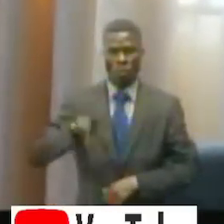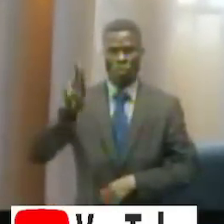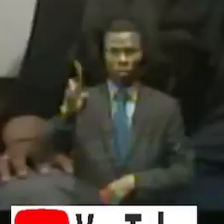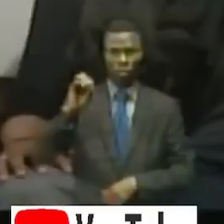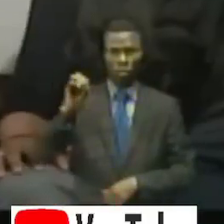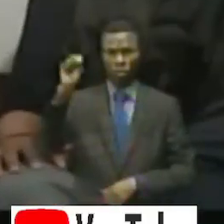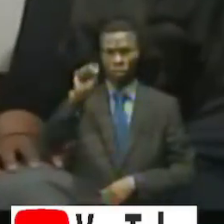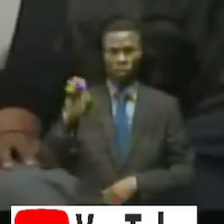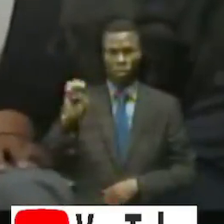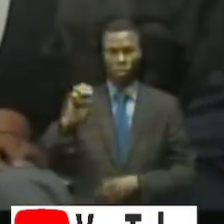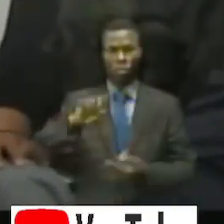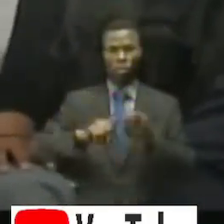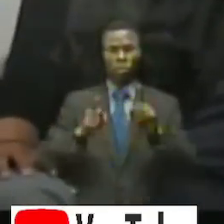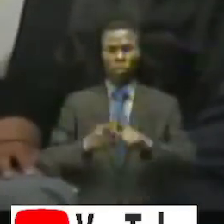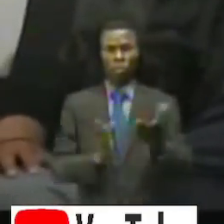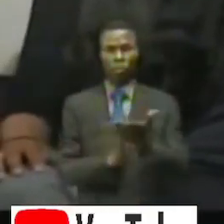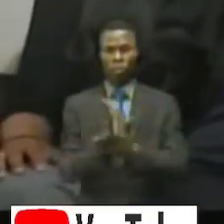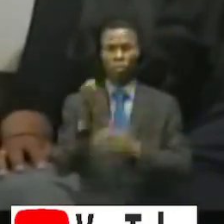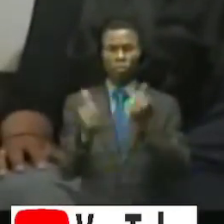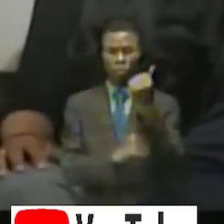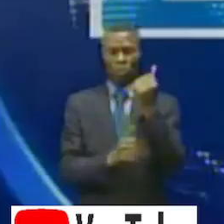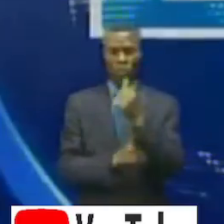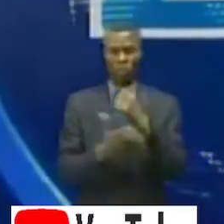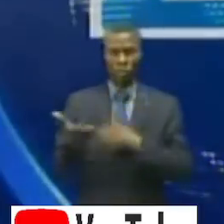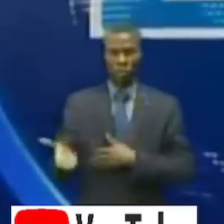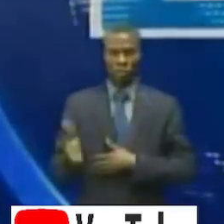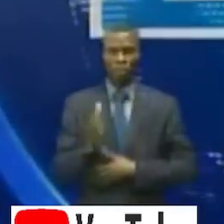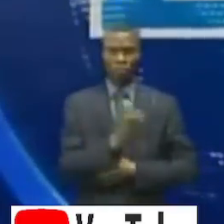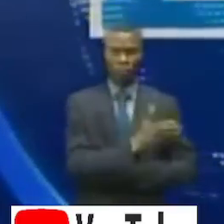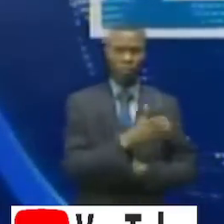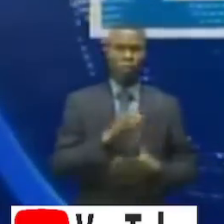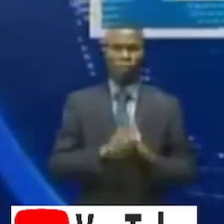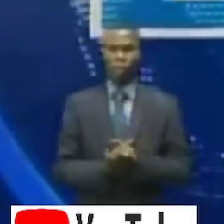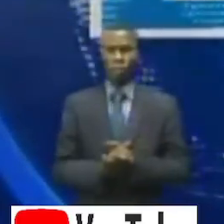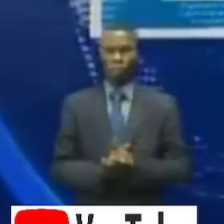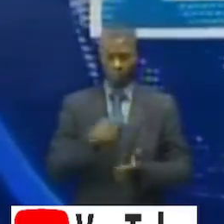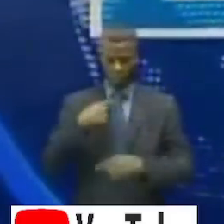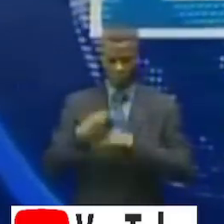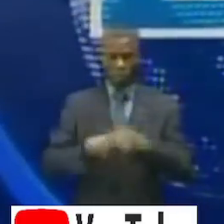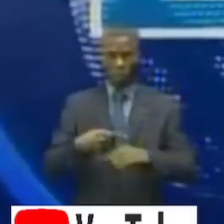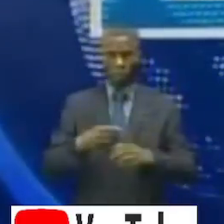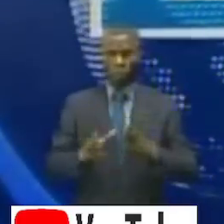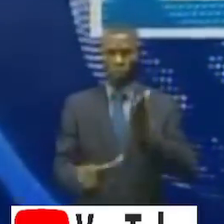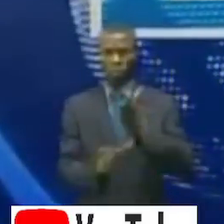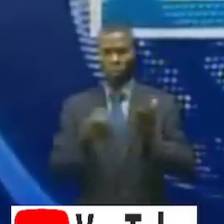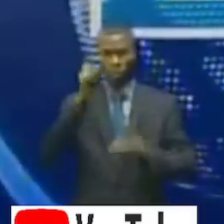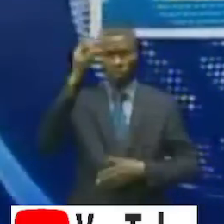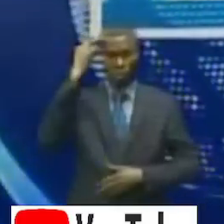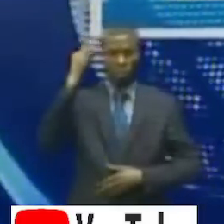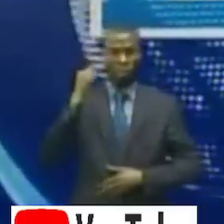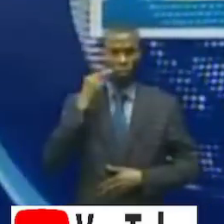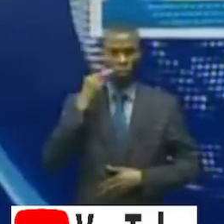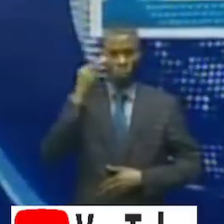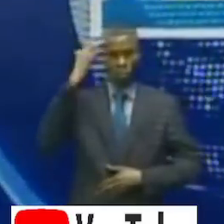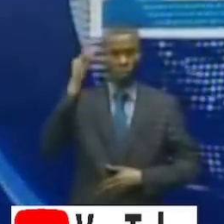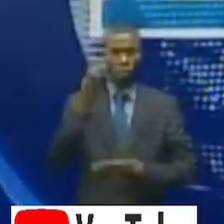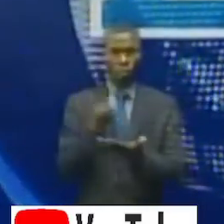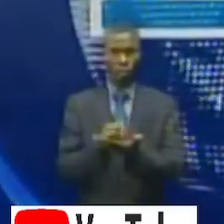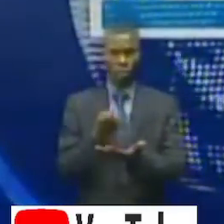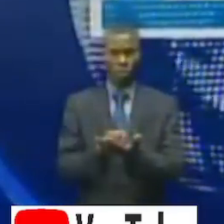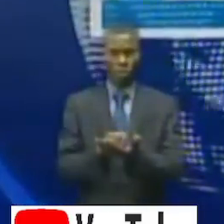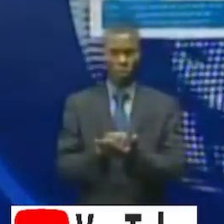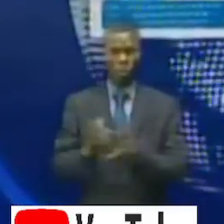son collègue de troisième, Fabrice Pouela. Lancé par le vice-premier ministre, ministre de l'économie,